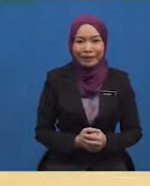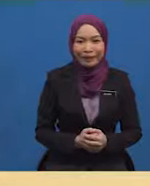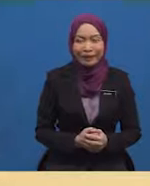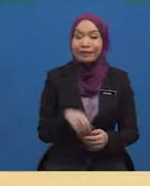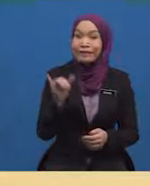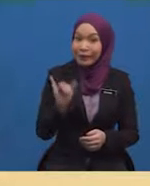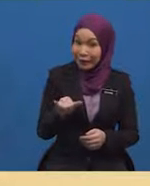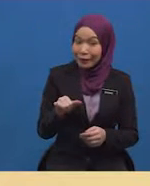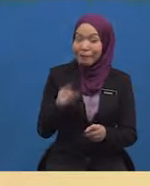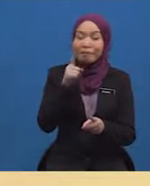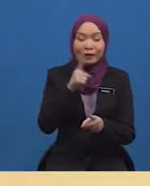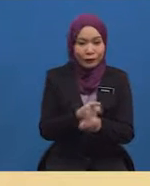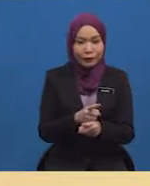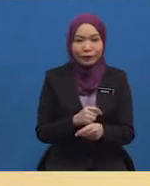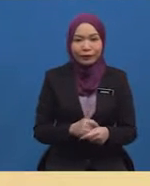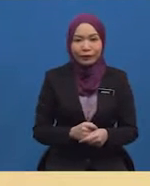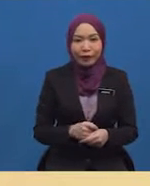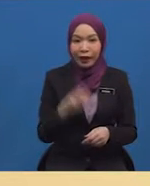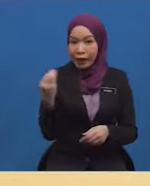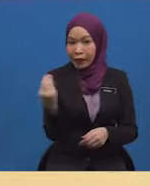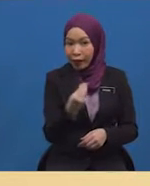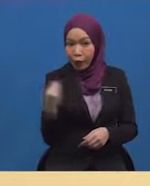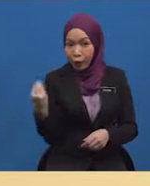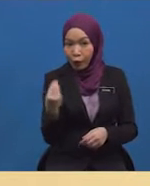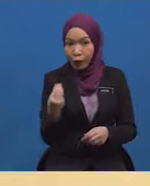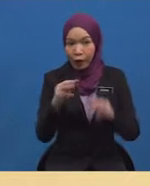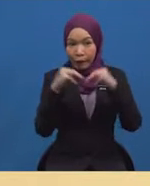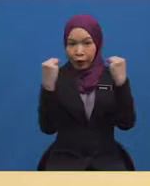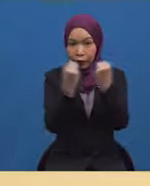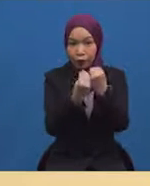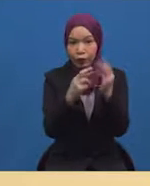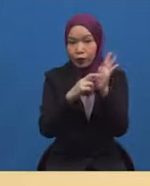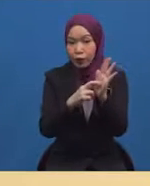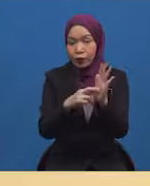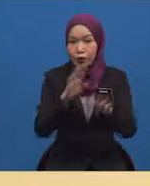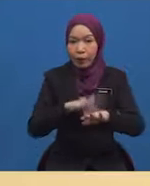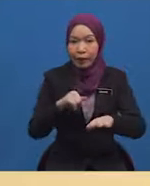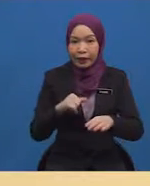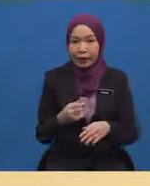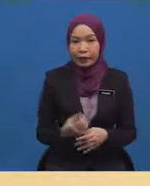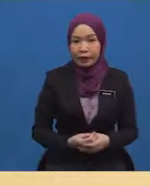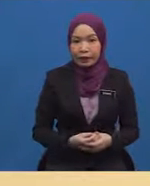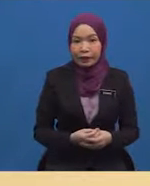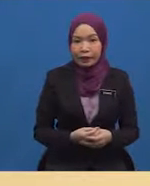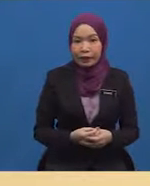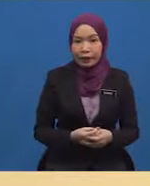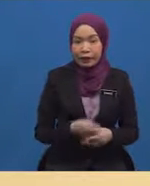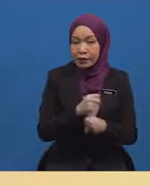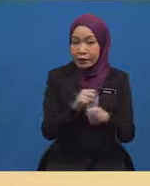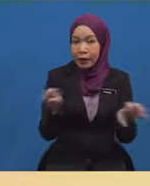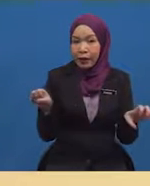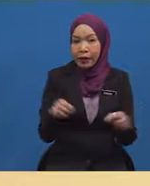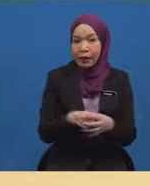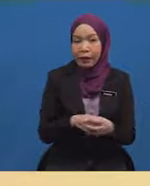Ya, tepat sekali. Taburan penduduk merujuk kepada agihan atau sebaran penduduk di